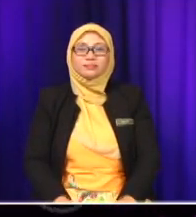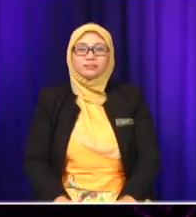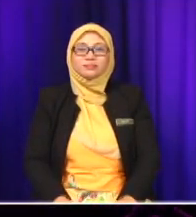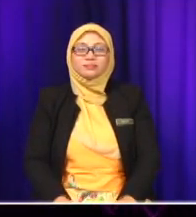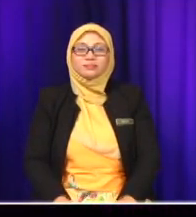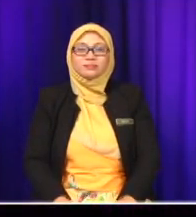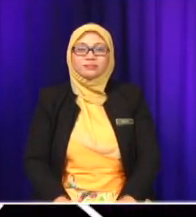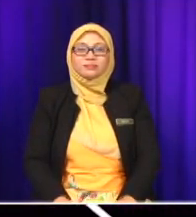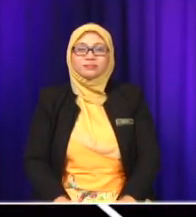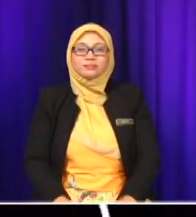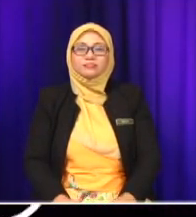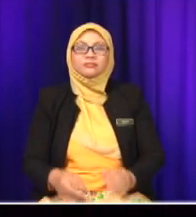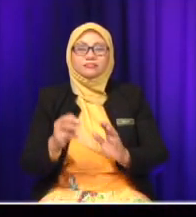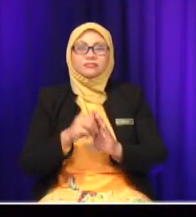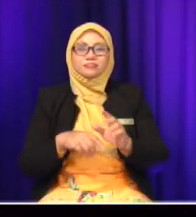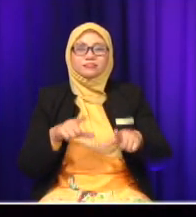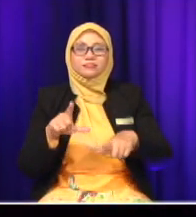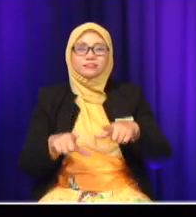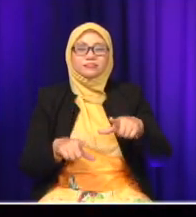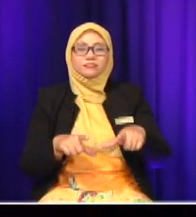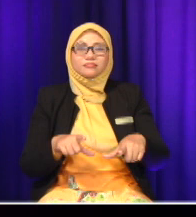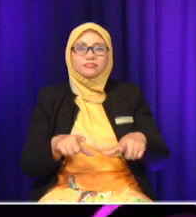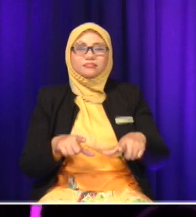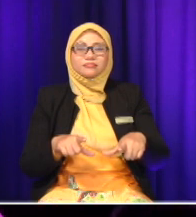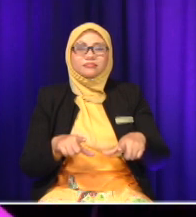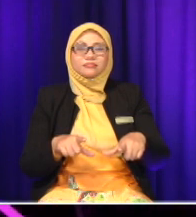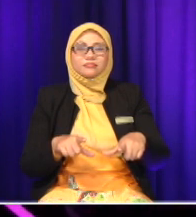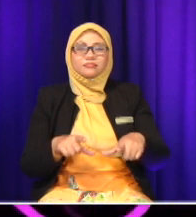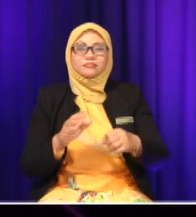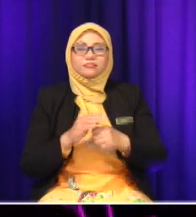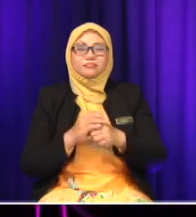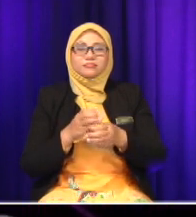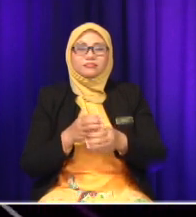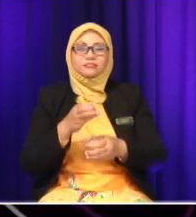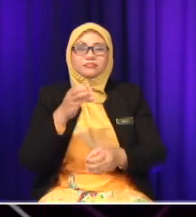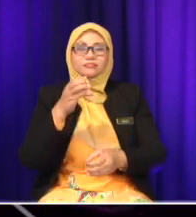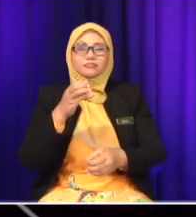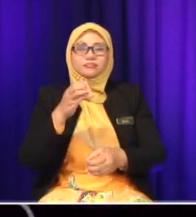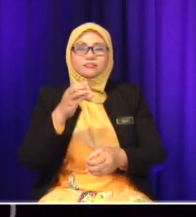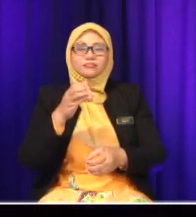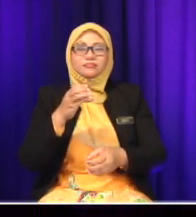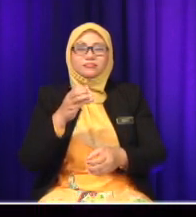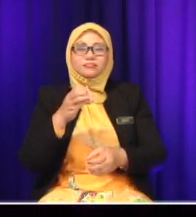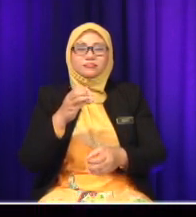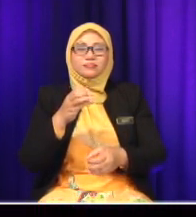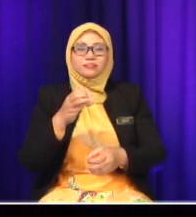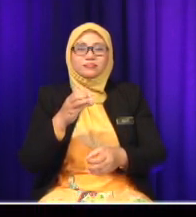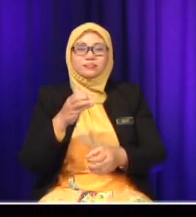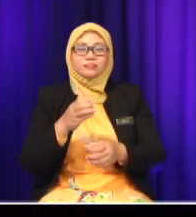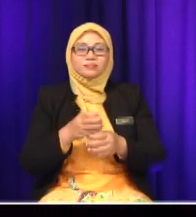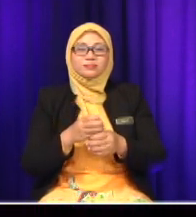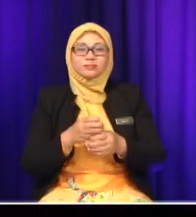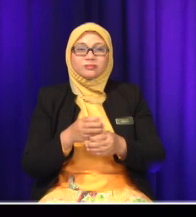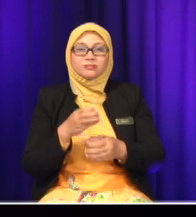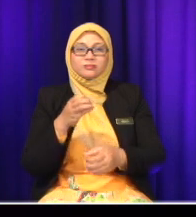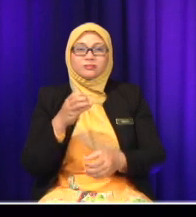Az meletakkan kepala silinder pada R okey jadi seabtu berlaku ak Jum plus kita Letakkan